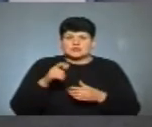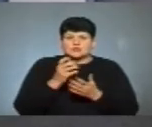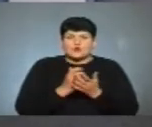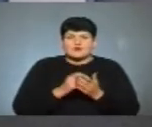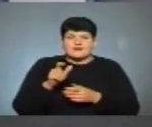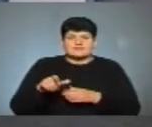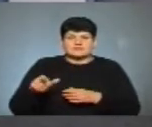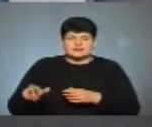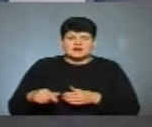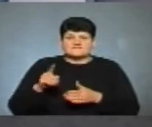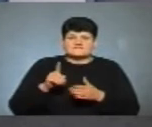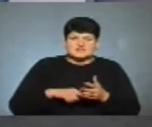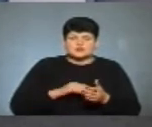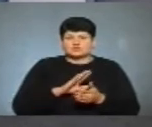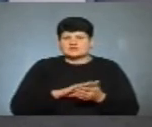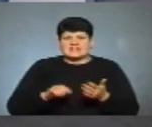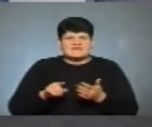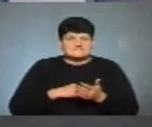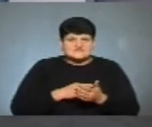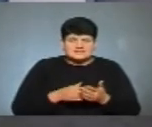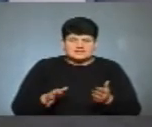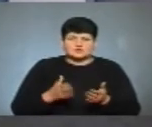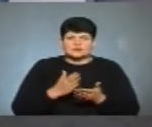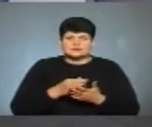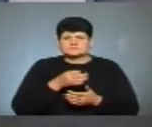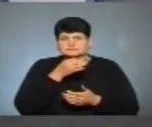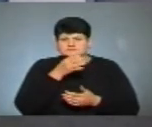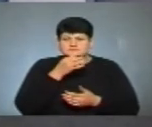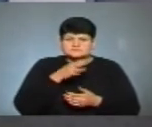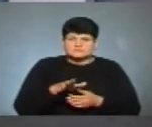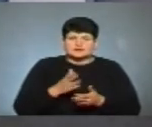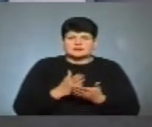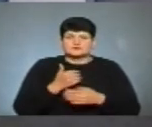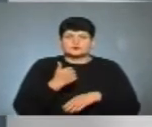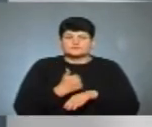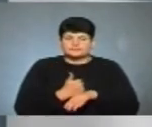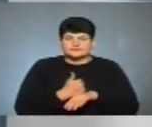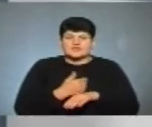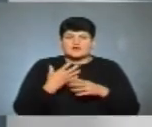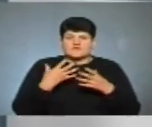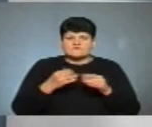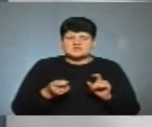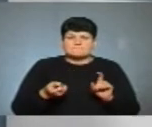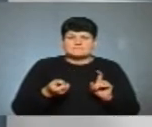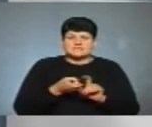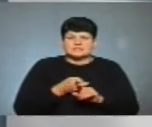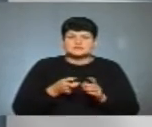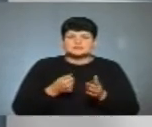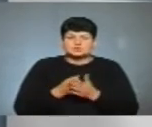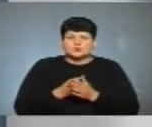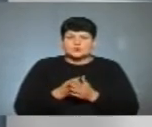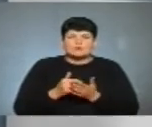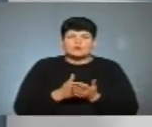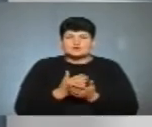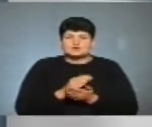і вірю, не вірю, є симпатія чи антипатія, є ключовим, а вже приналежність до певної